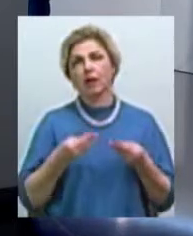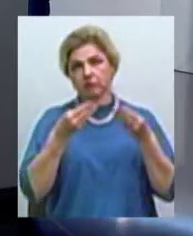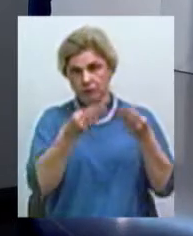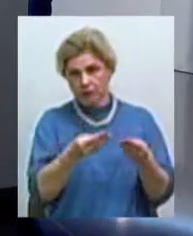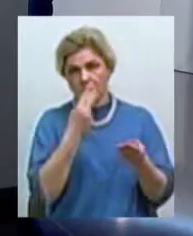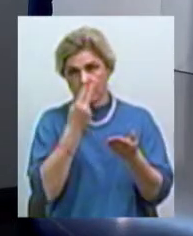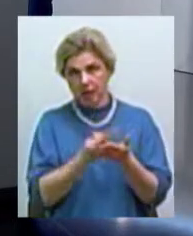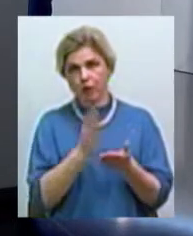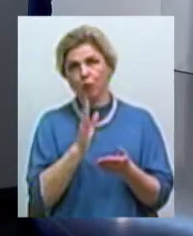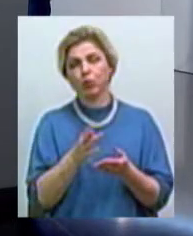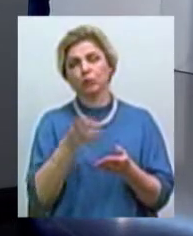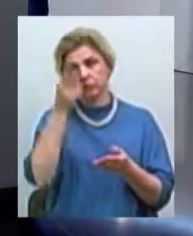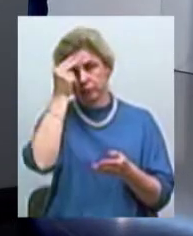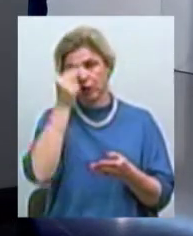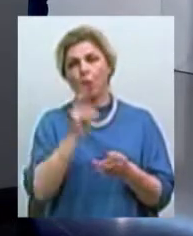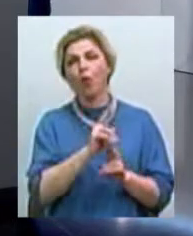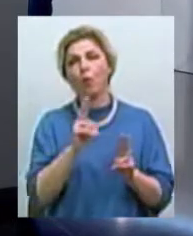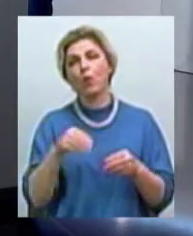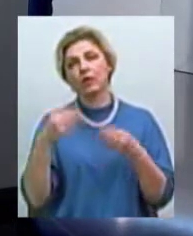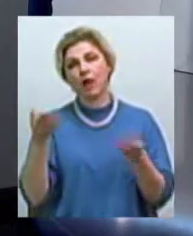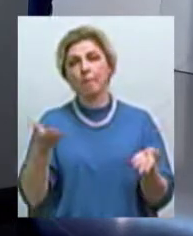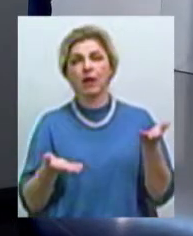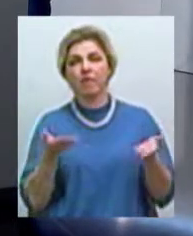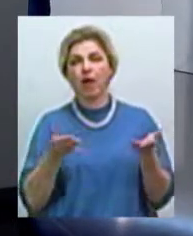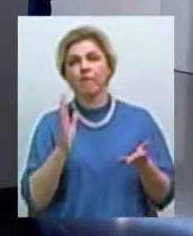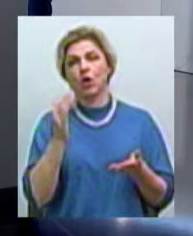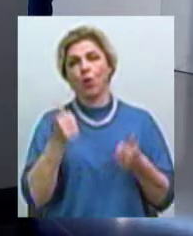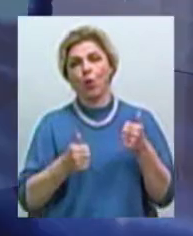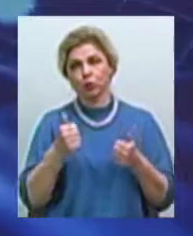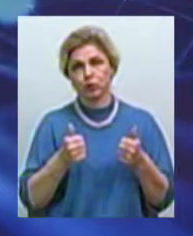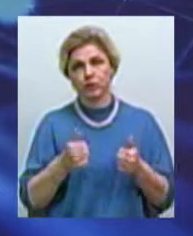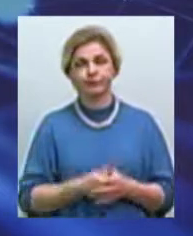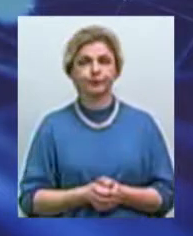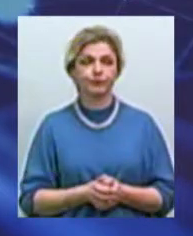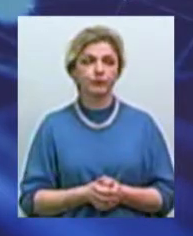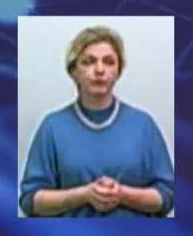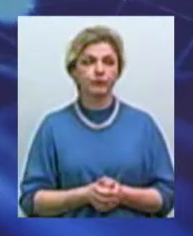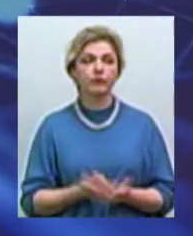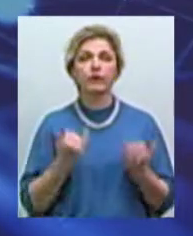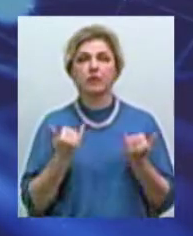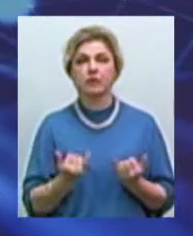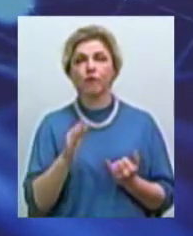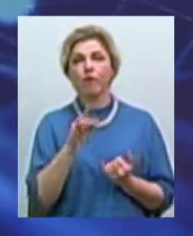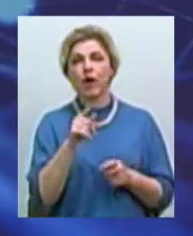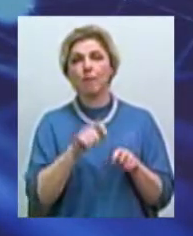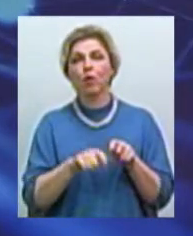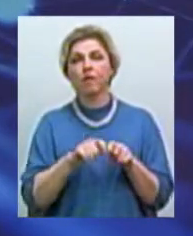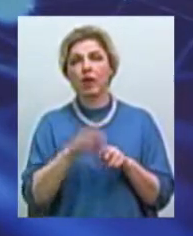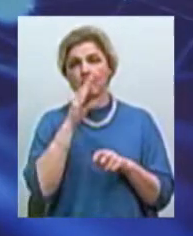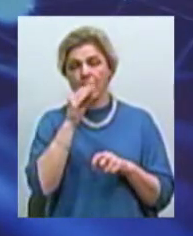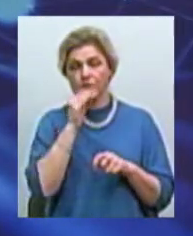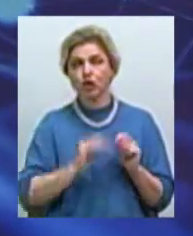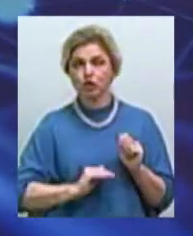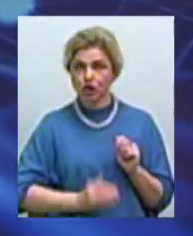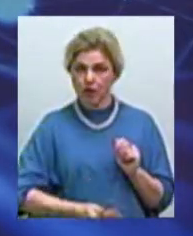будуть вважатися, кому надати на перевагу в конкурсі на наступному разі. Сьогодні ви перевіряли маршрутні таксі приватних